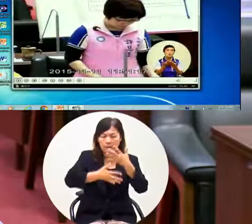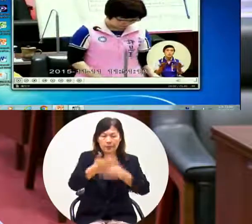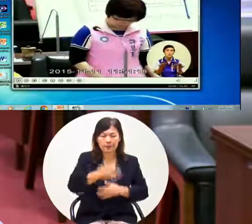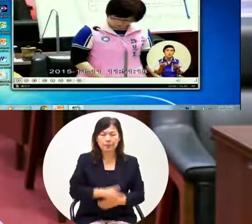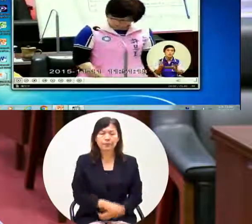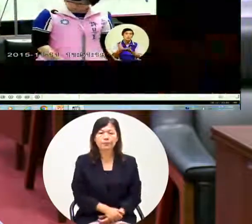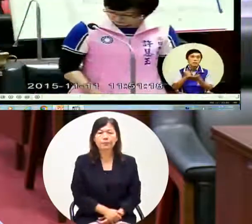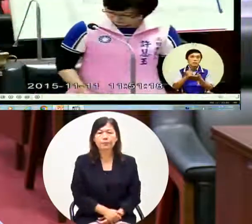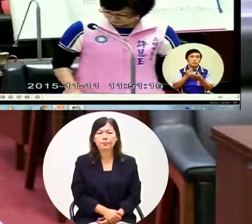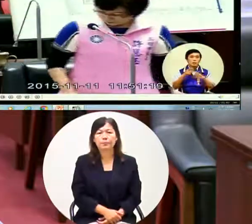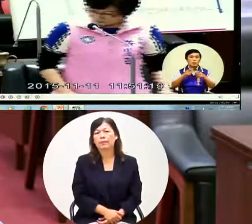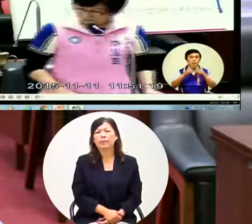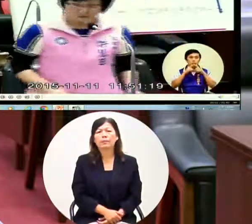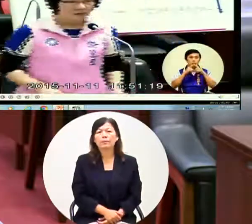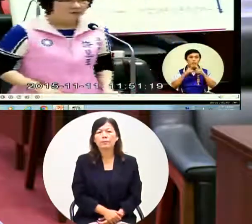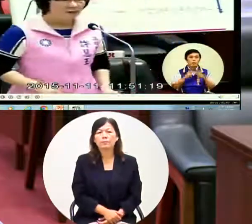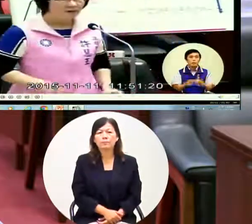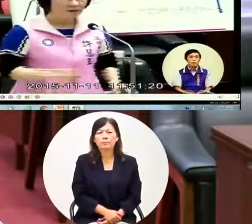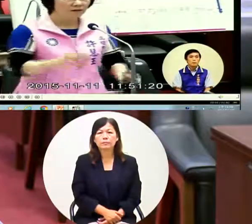档。